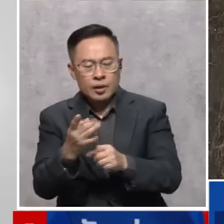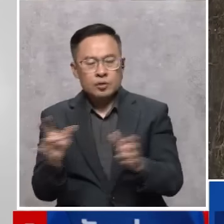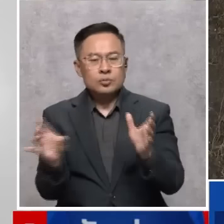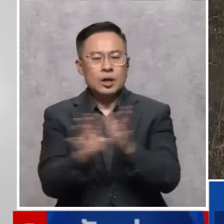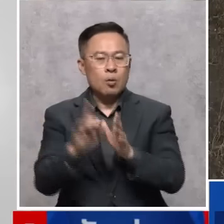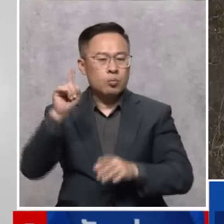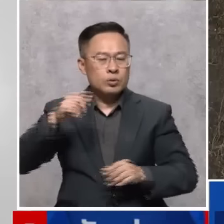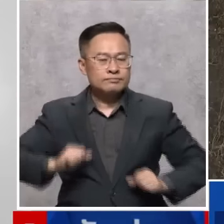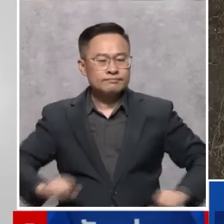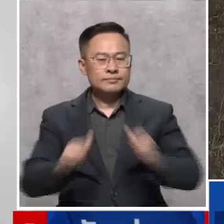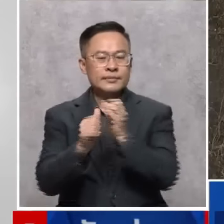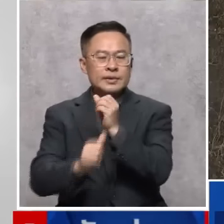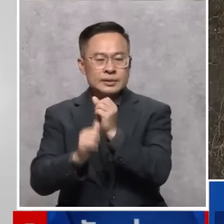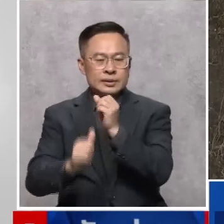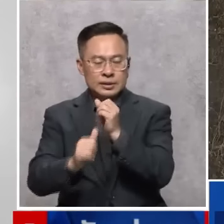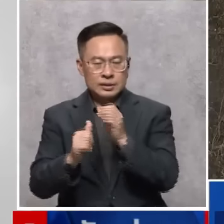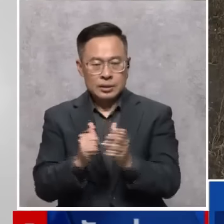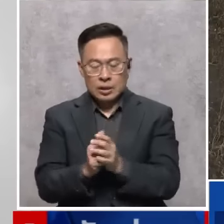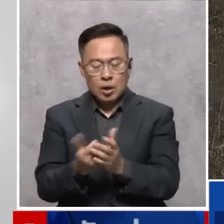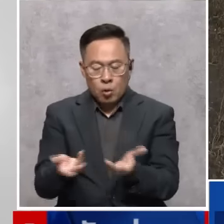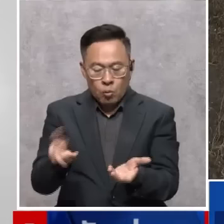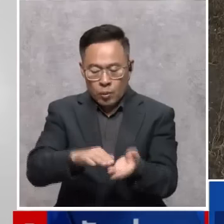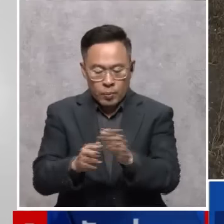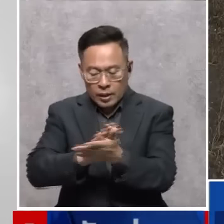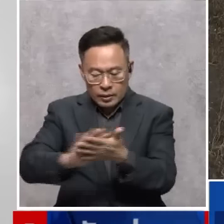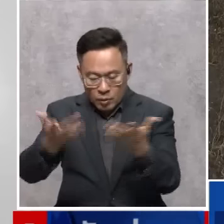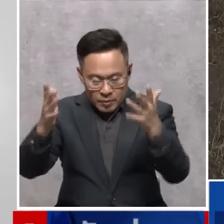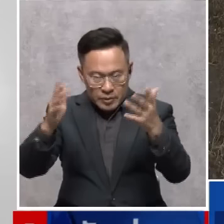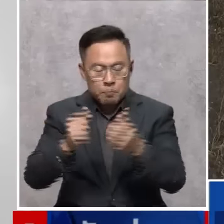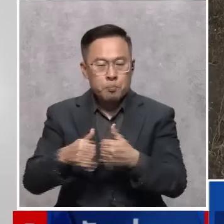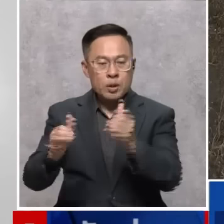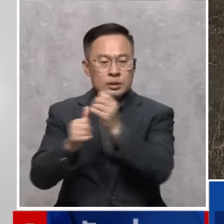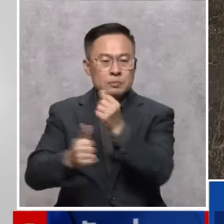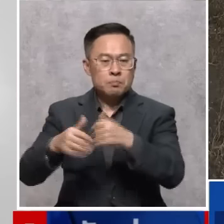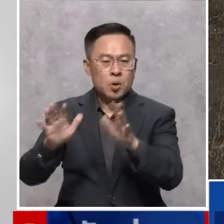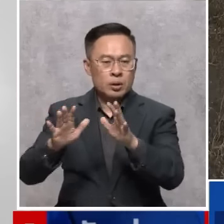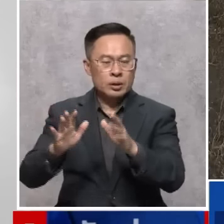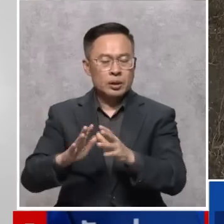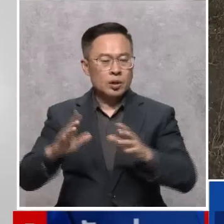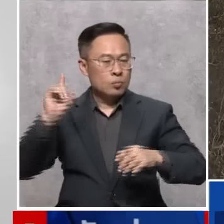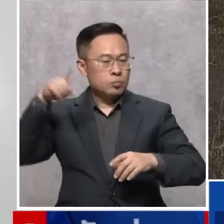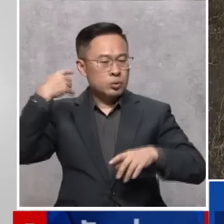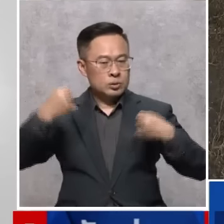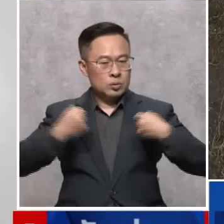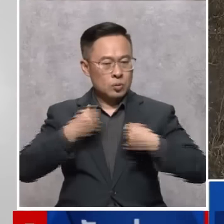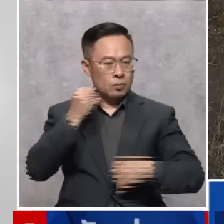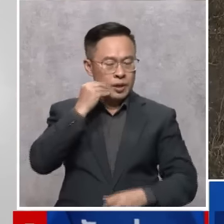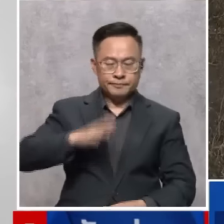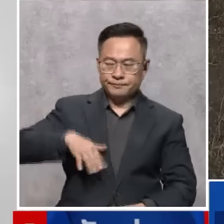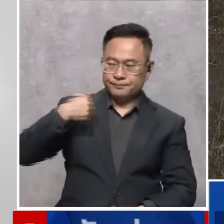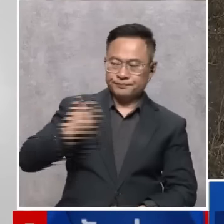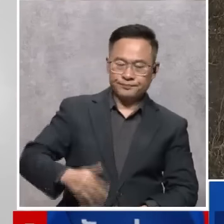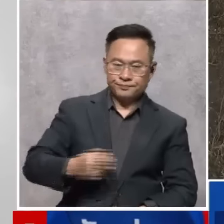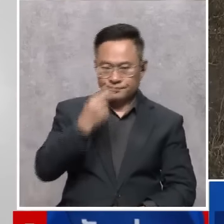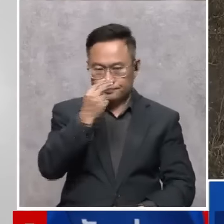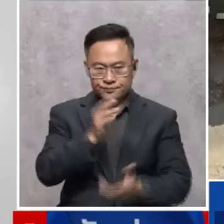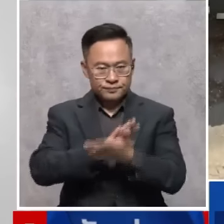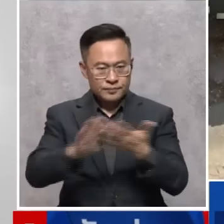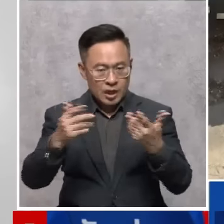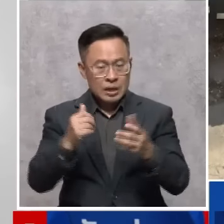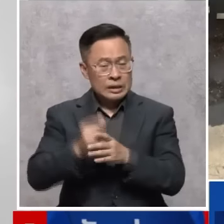เอาดินไปกลบเป็นที่เรียบร้อยแล้วเธอยังบอกอีกนะคะว่ารู้สึกว่าการกระทำแบบแบบนี้เนี่ยมันน่าเกลียดมากเพราะตรงกันข้ามก็มี